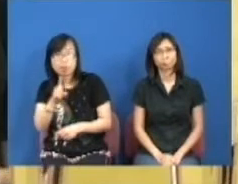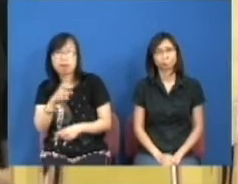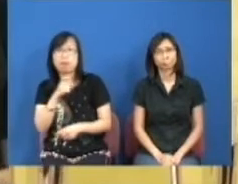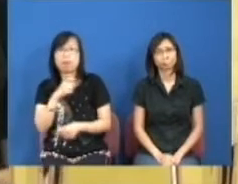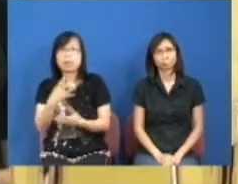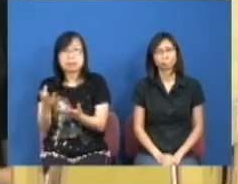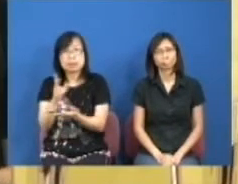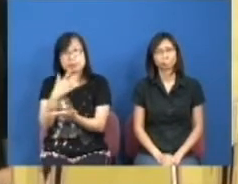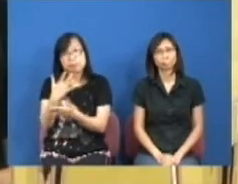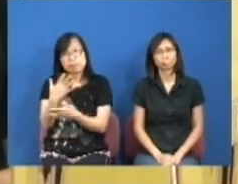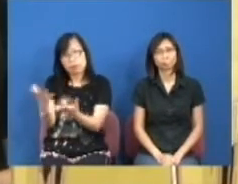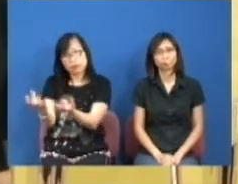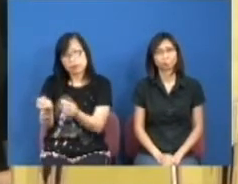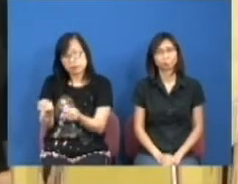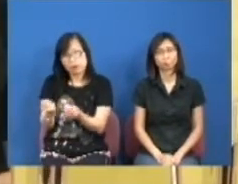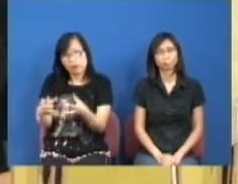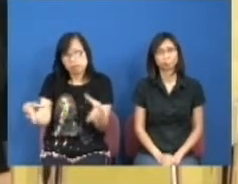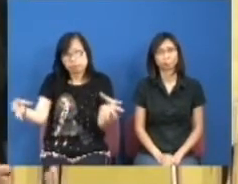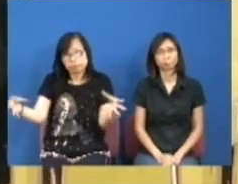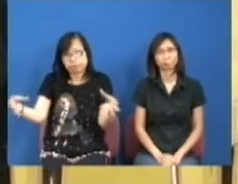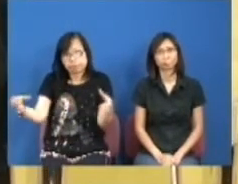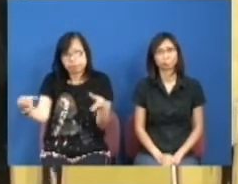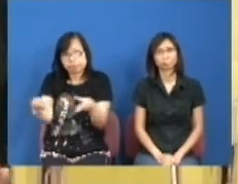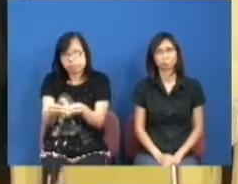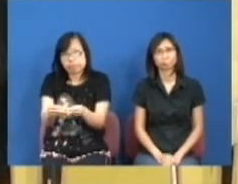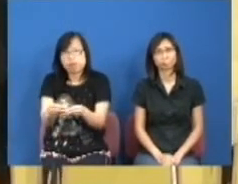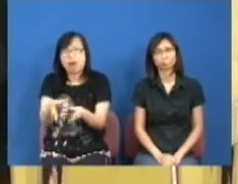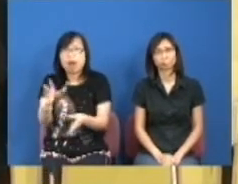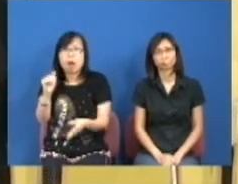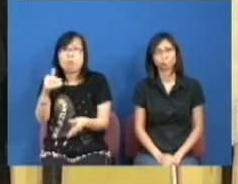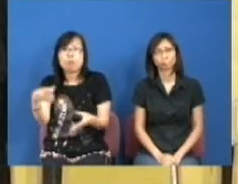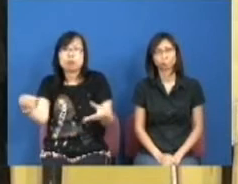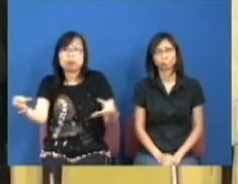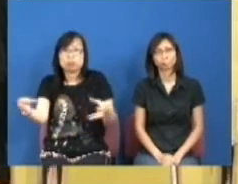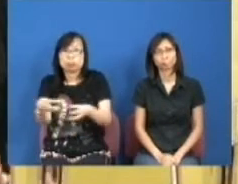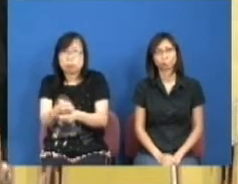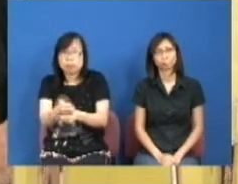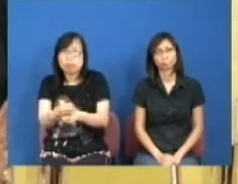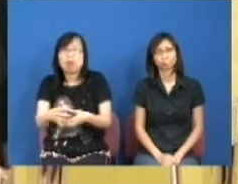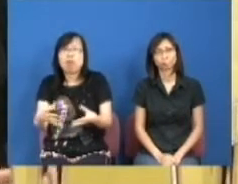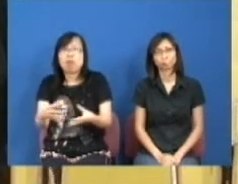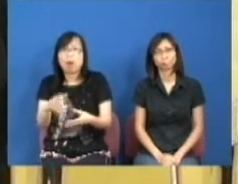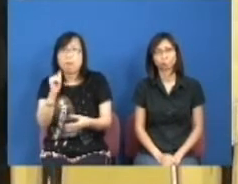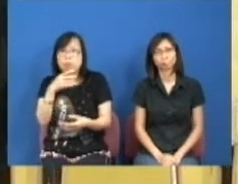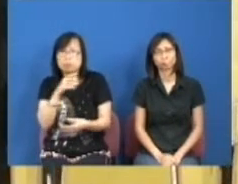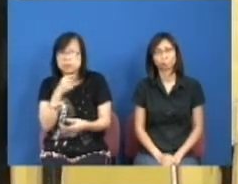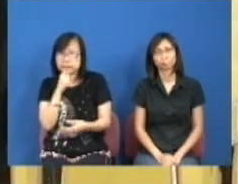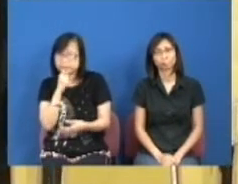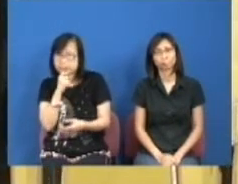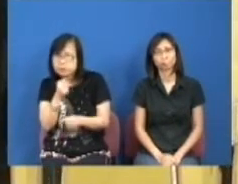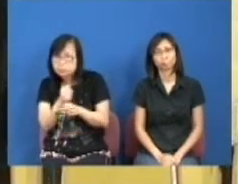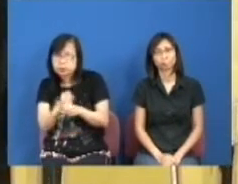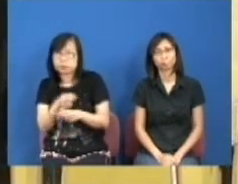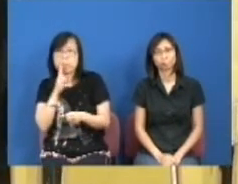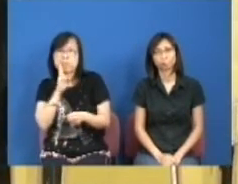以接納和它逐步融合呢、嗯、怎樣融合法呢可不可以融合底下又進行批判呢那我想其